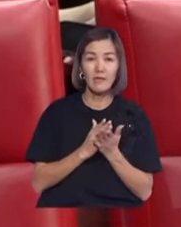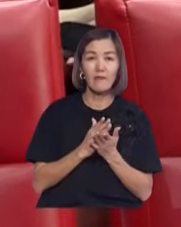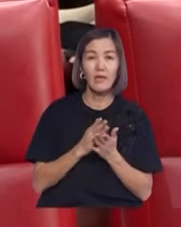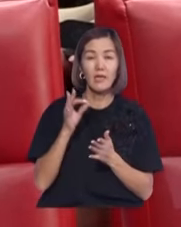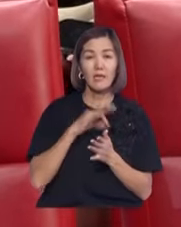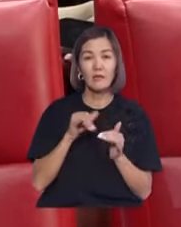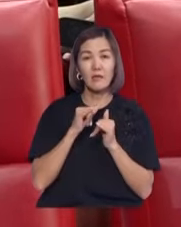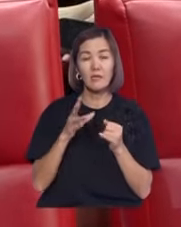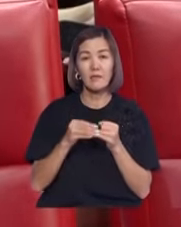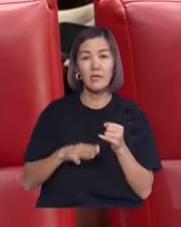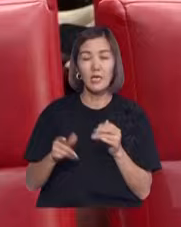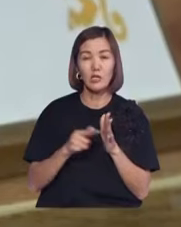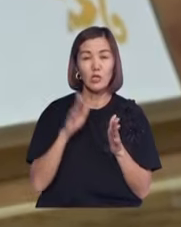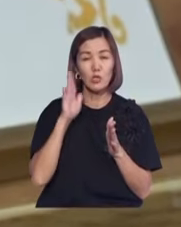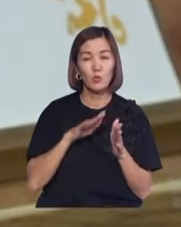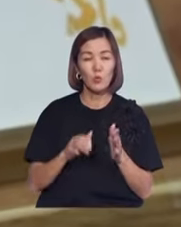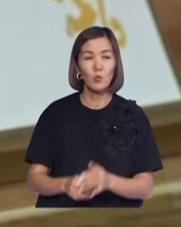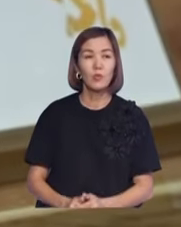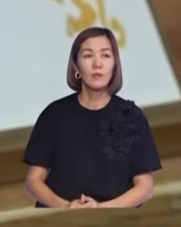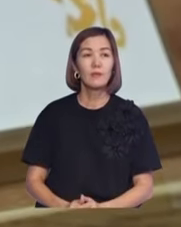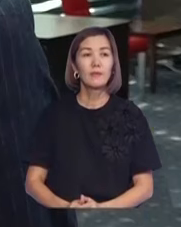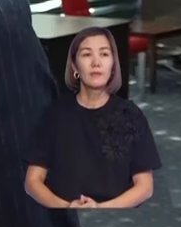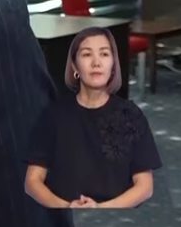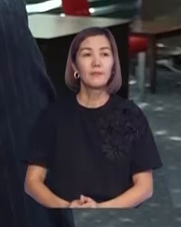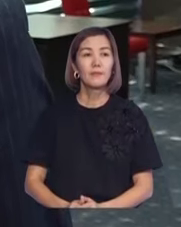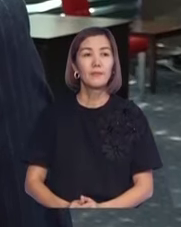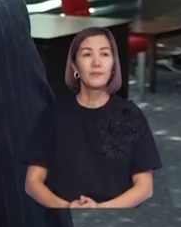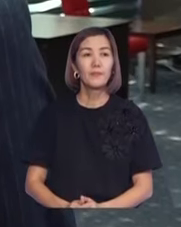для эффективного развития края Жетсу.